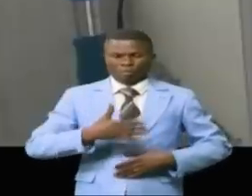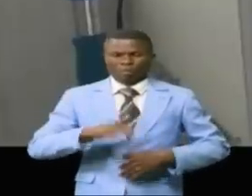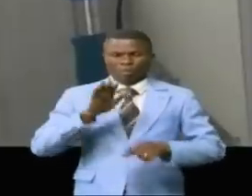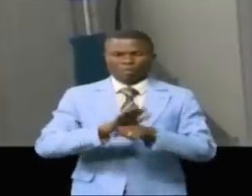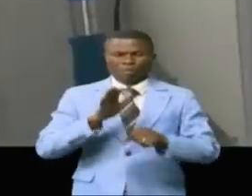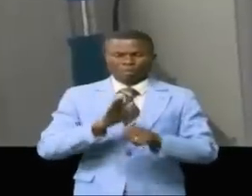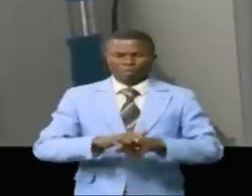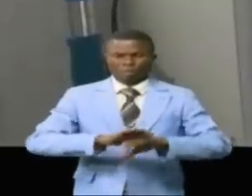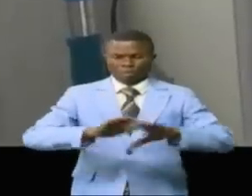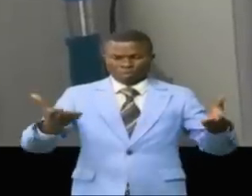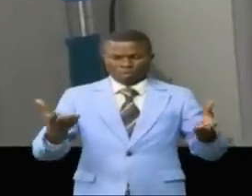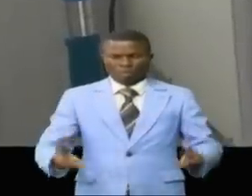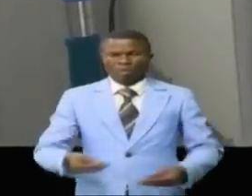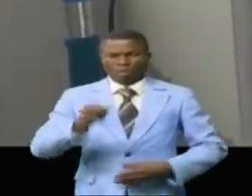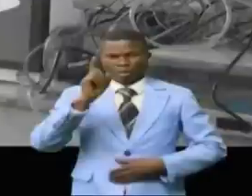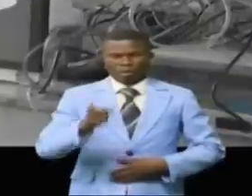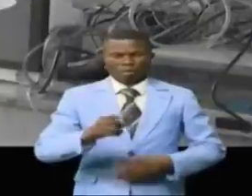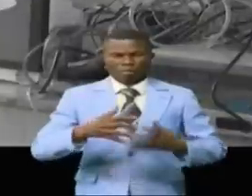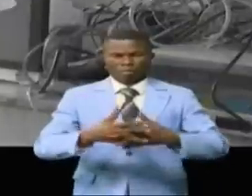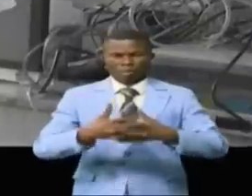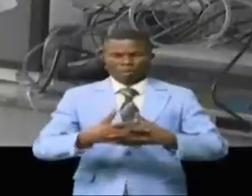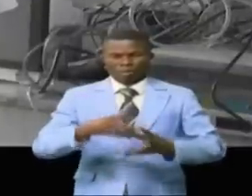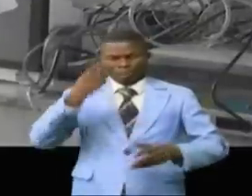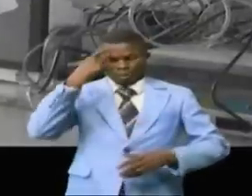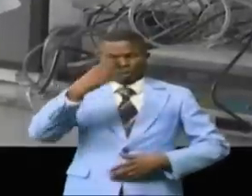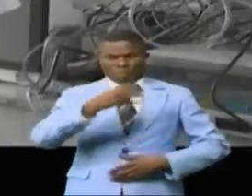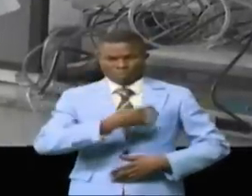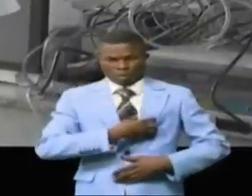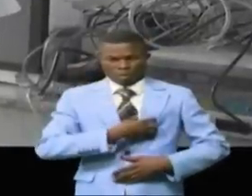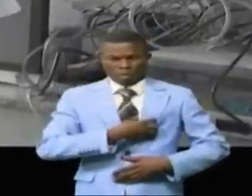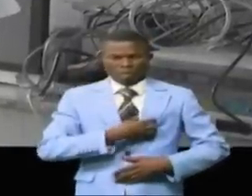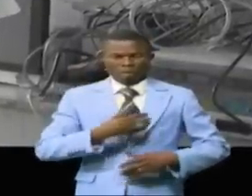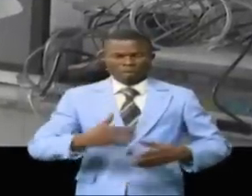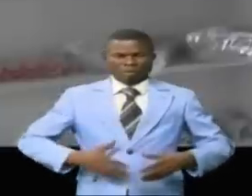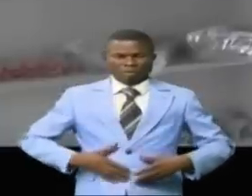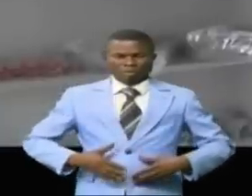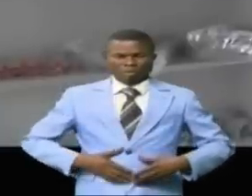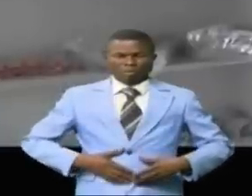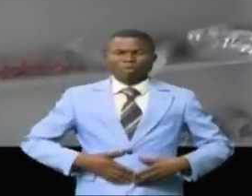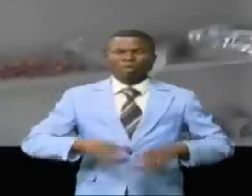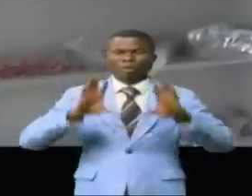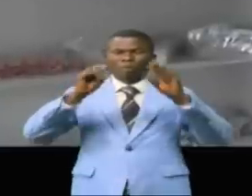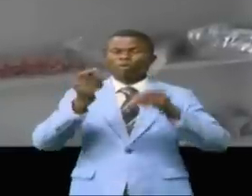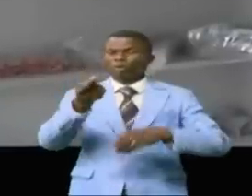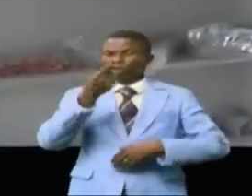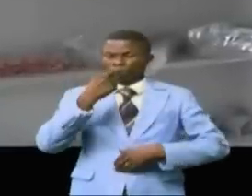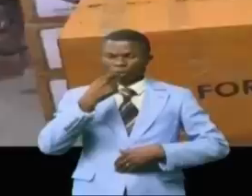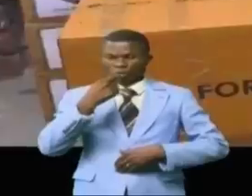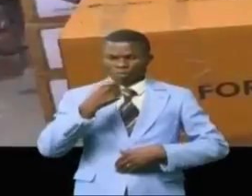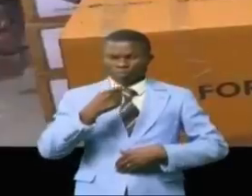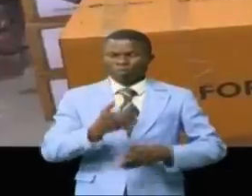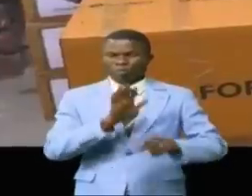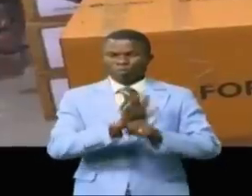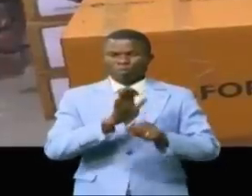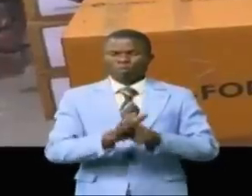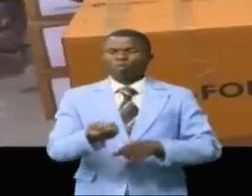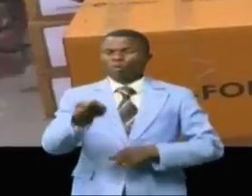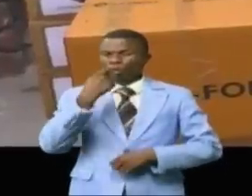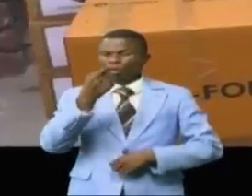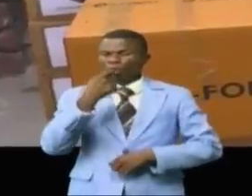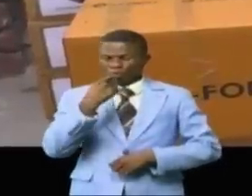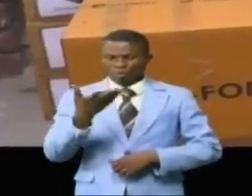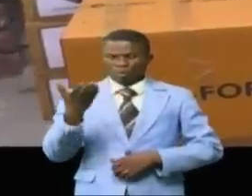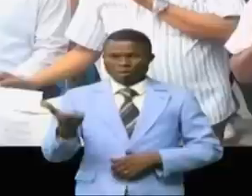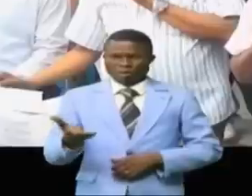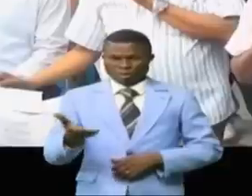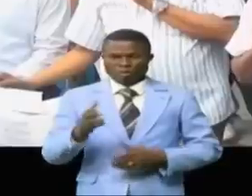de scanners et d'appareils cardiovasculaires et abdominaux. Sa pharmacie est dotée d'un important lot de produits